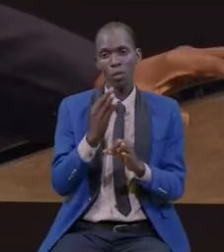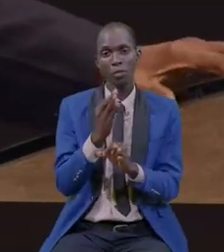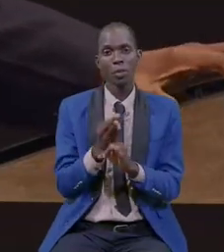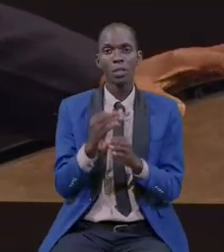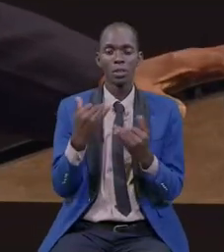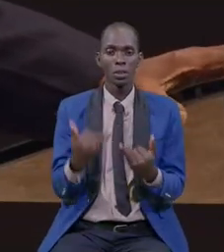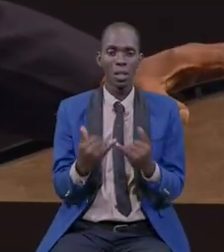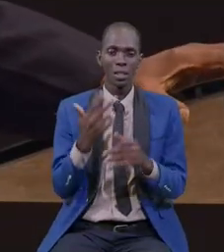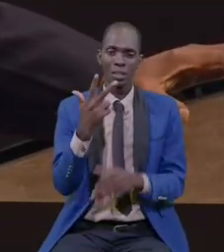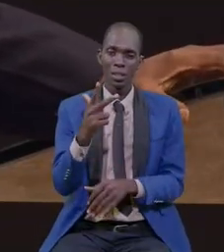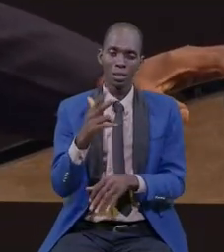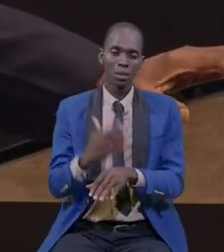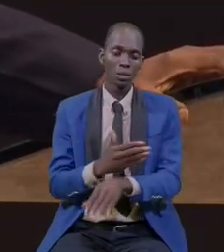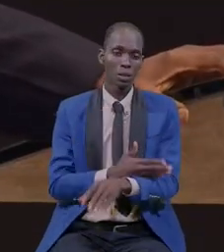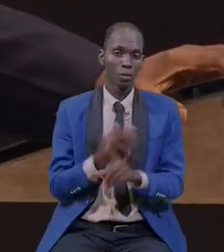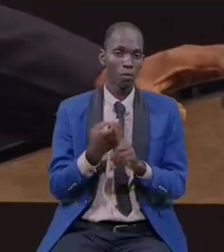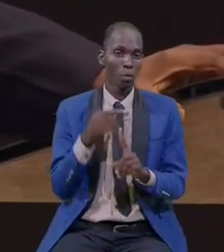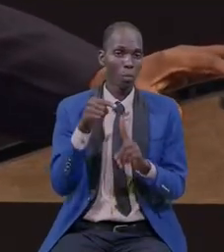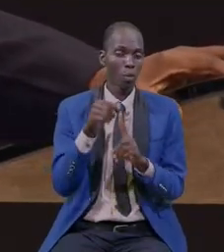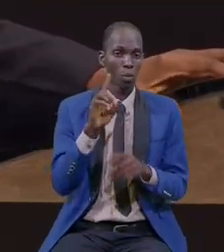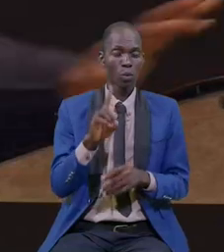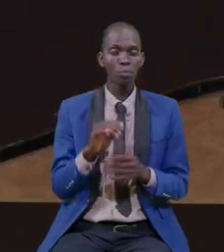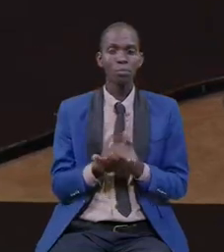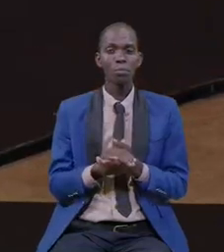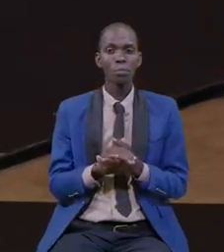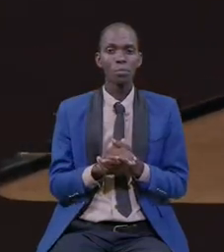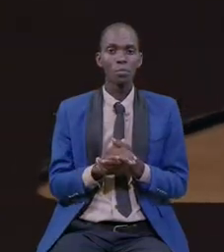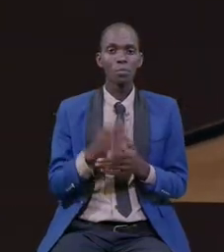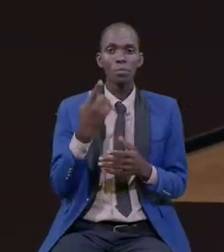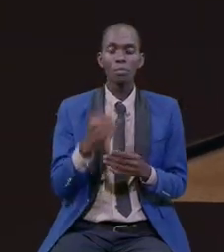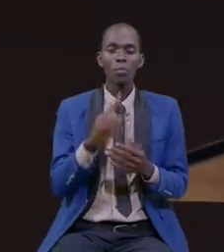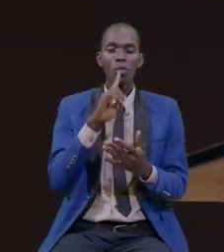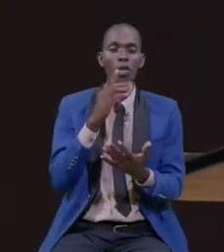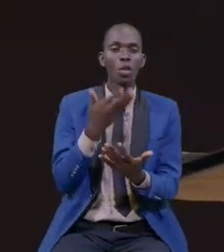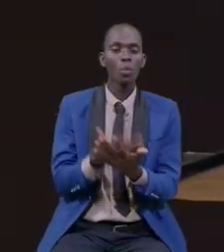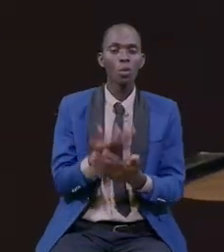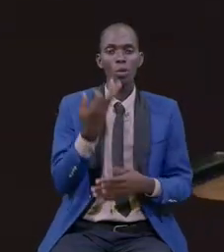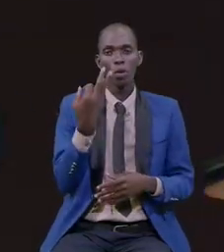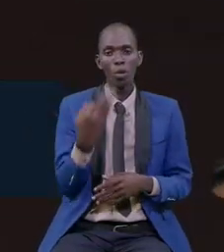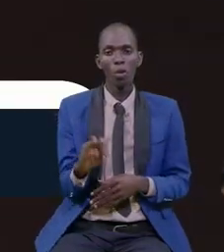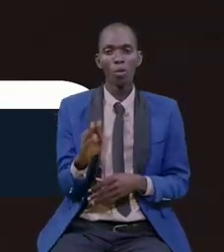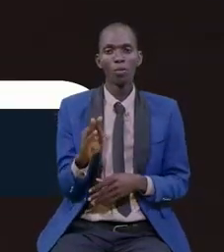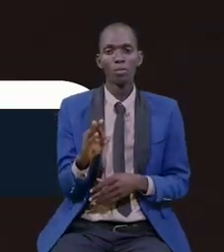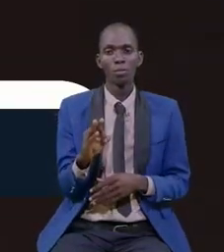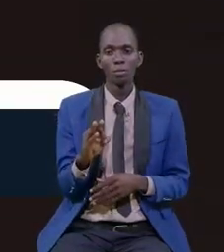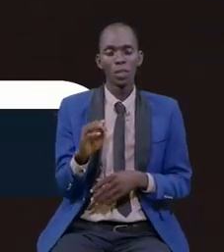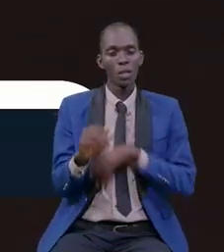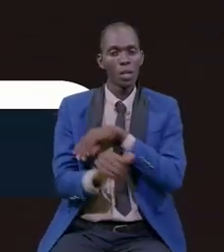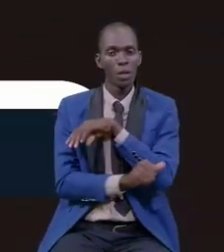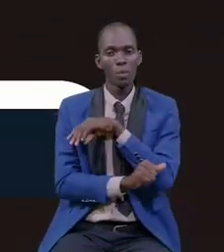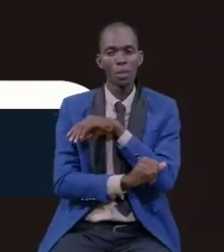allons voir trois sous-titres surous le premier point numéro 1 la preuve de la foi d'obéissance